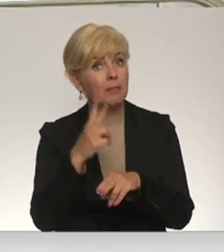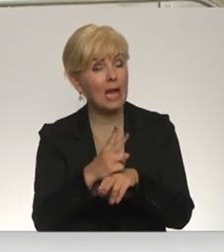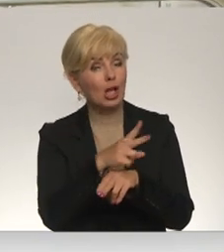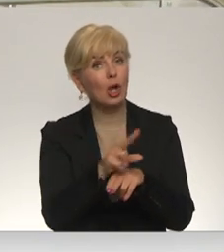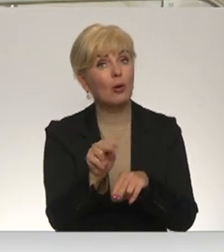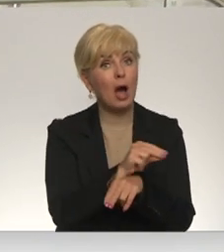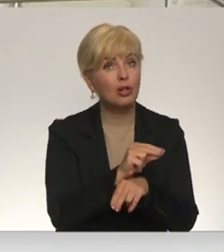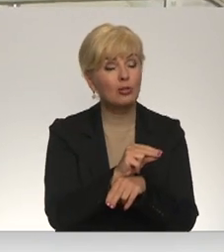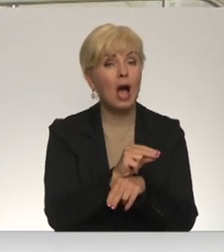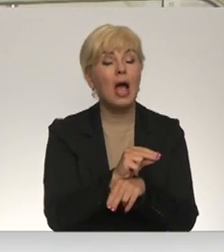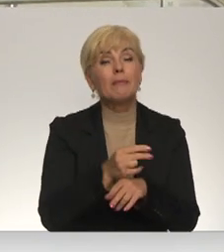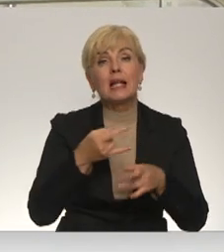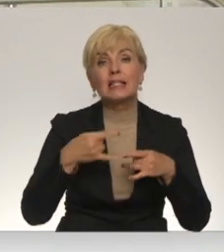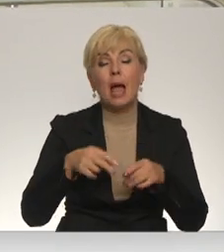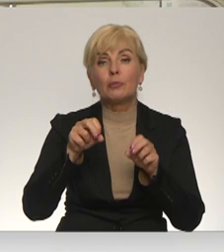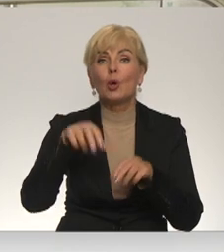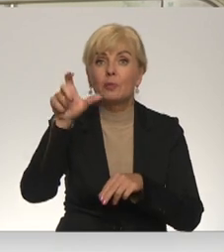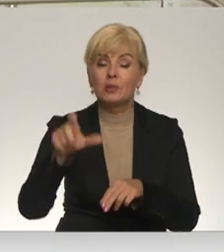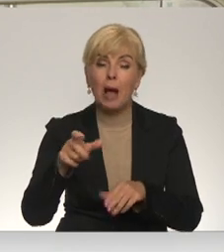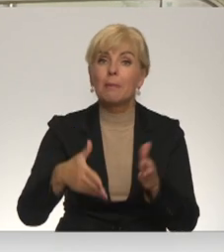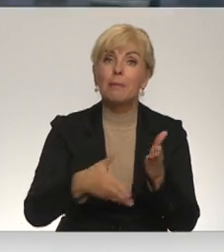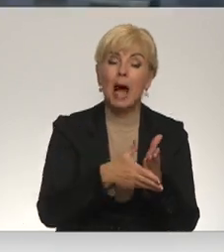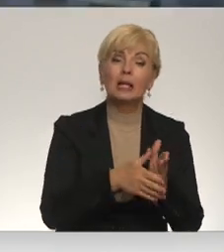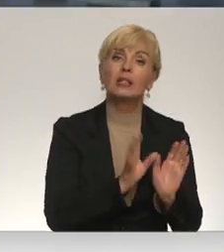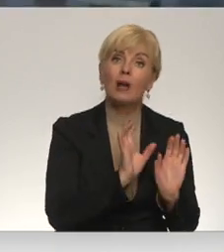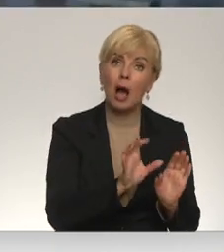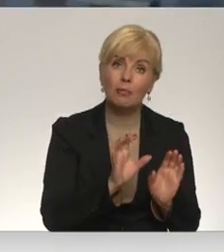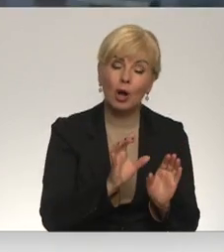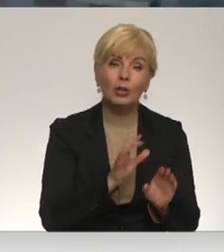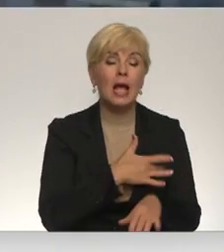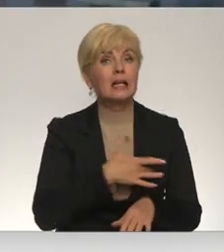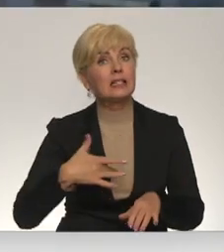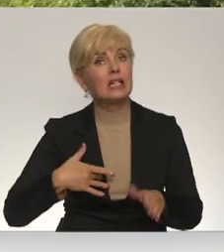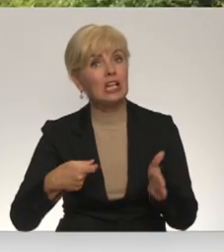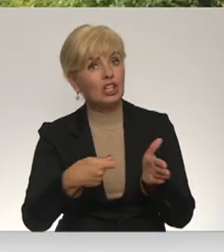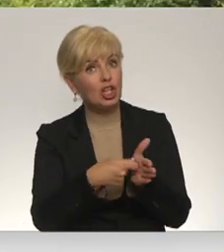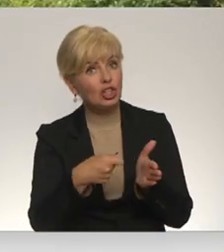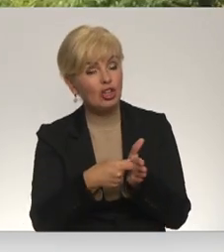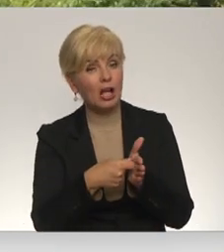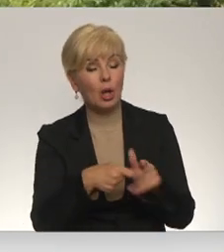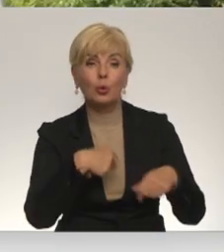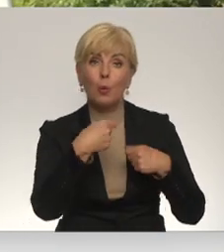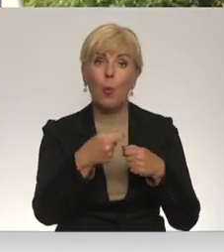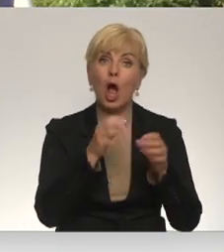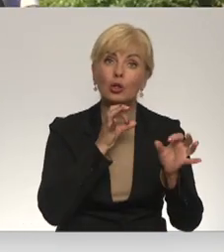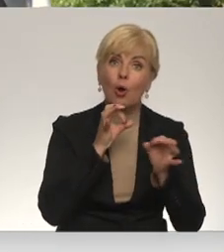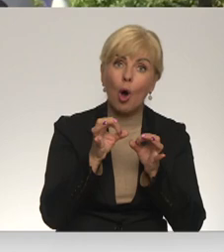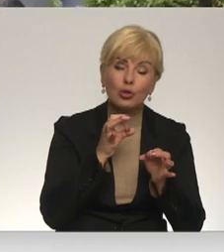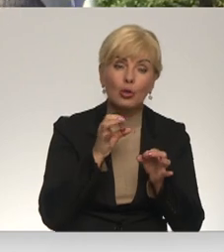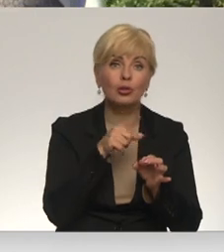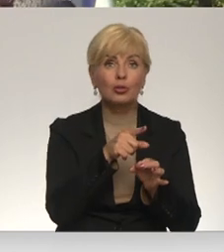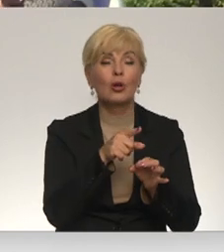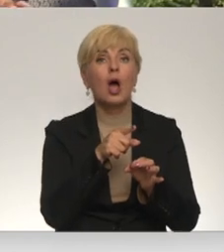bet vecmāte tiešām ir tā, kura palīdz aprūpēt, kura palīdz ar zīdīšanas konsultāciju, kura palīdz kā vispār apjauš šo te